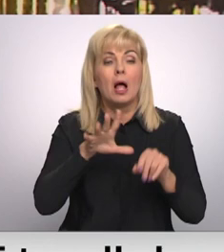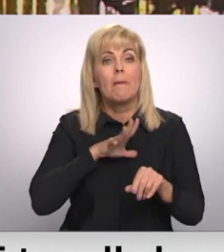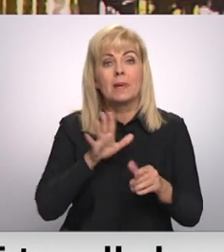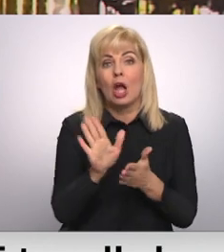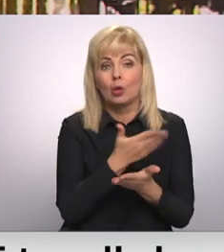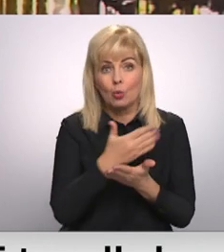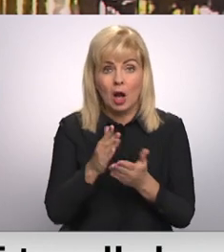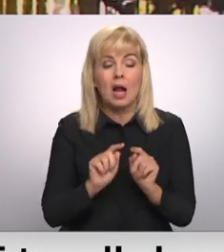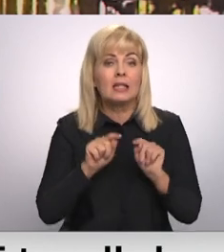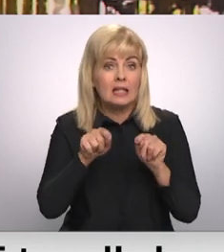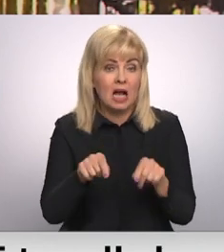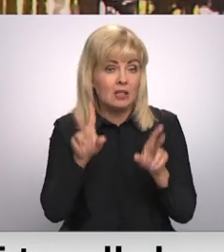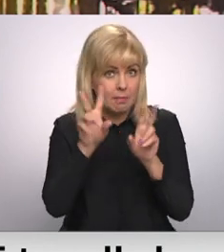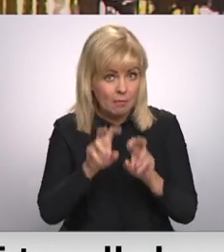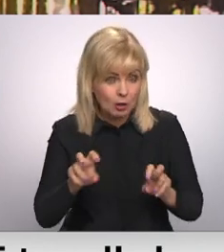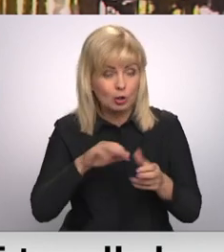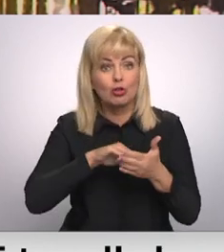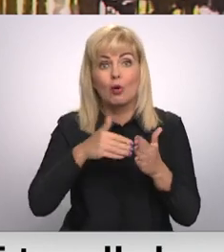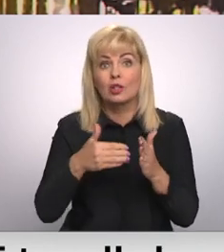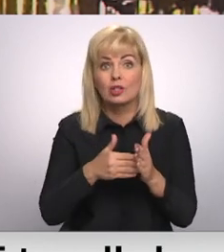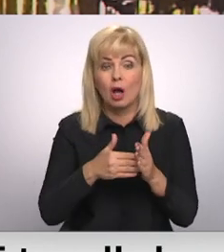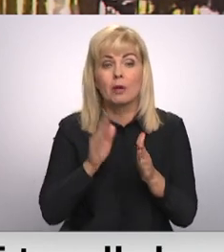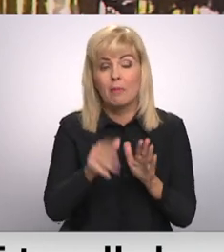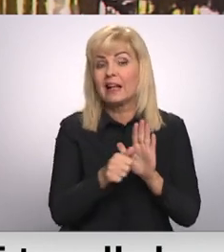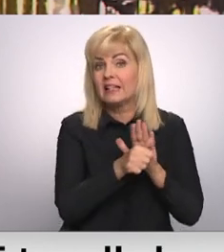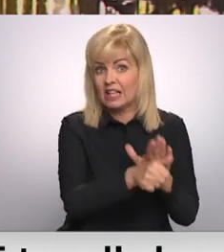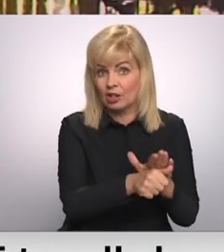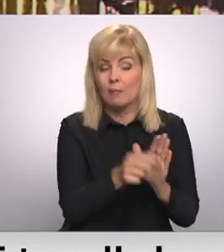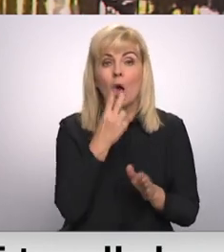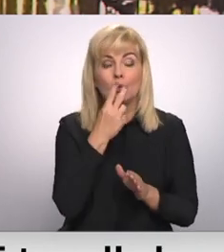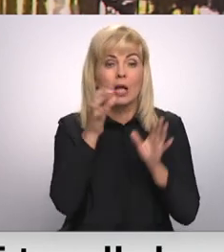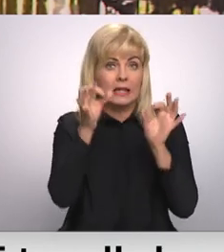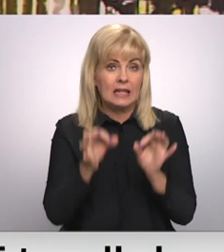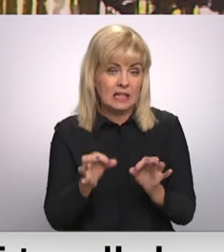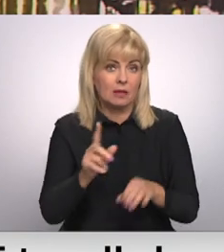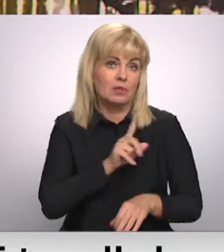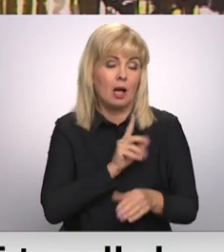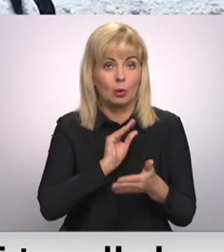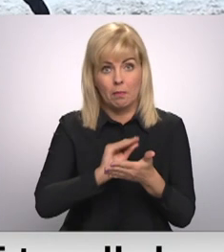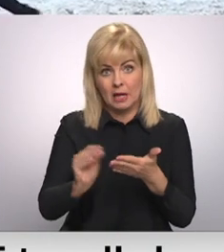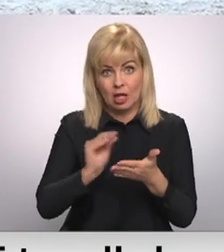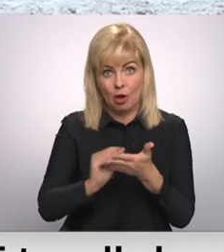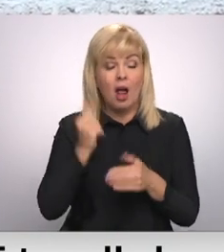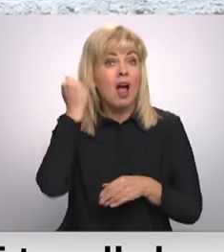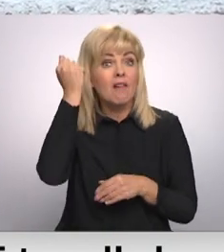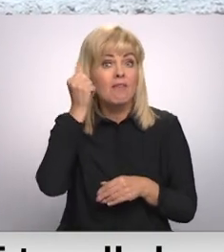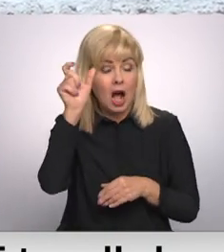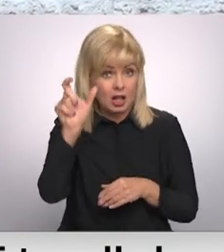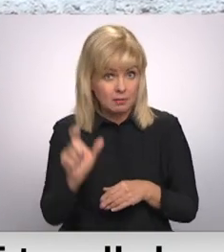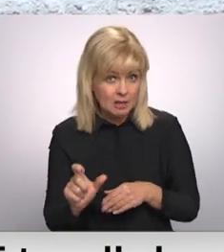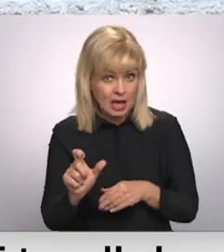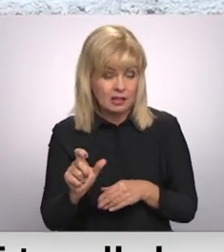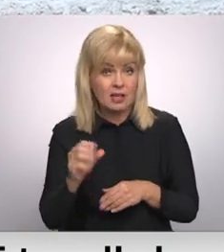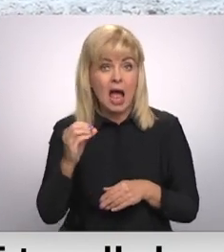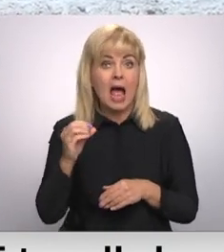iestāju pārbaudījumus. Un šo situāciju par diskriminējošu uzskata Tiesību sargu birojā. Valmierietis Elīnas